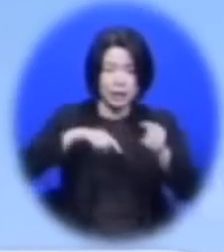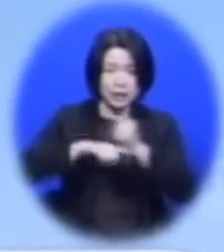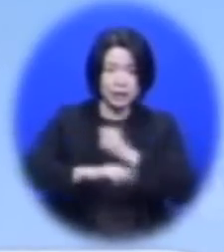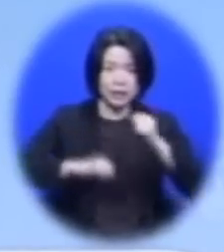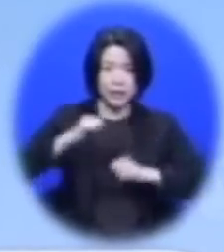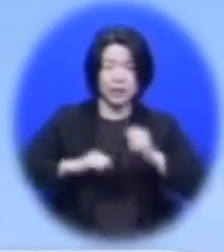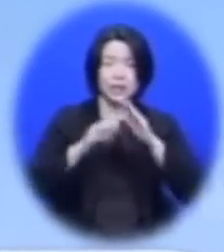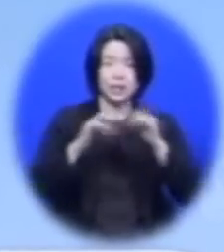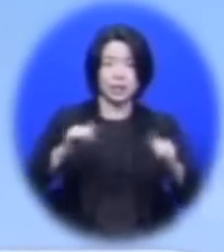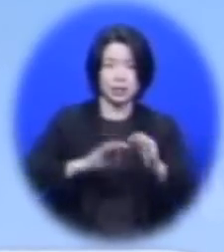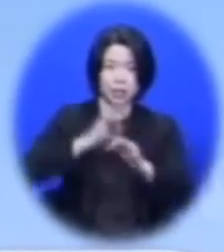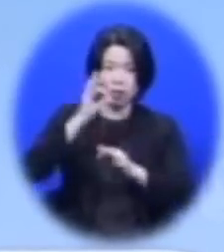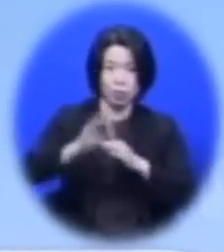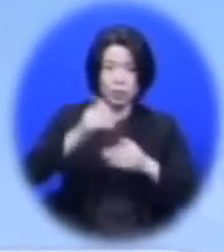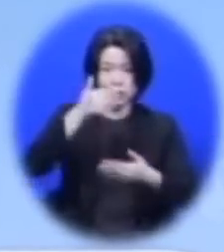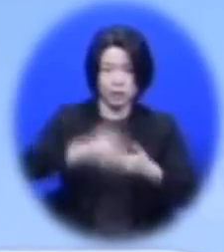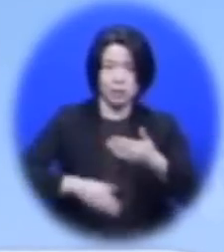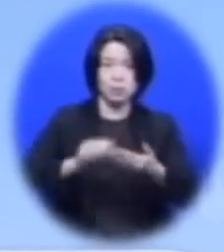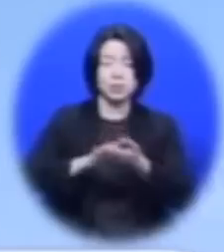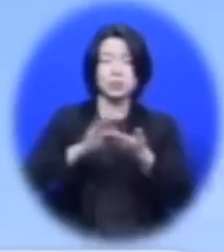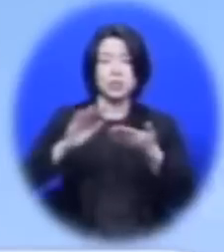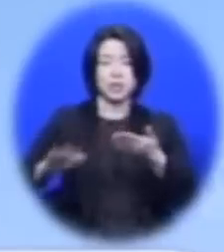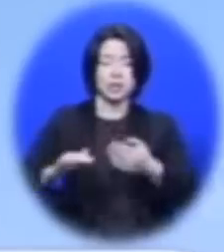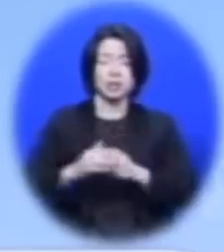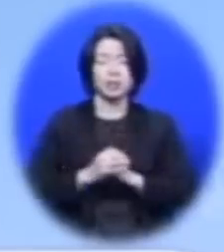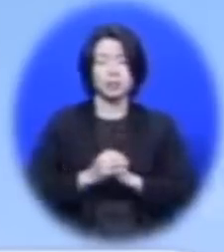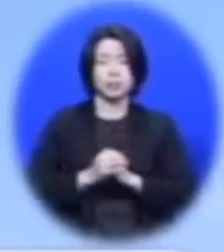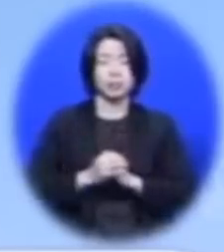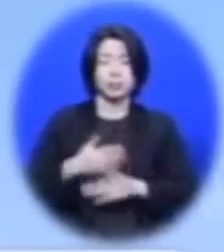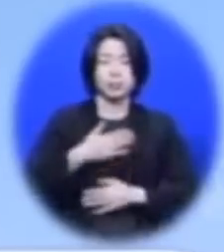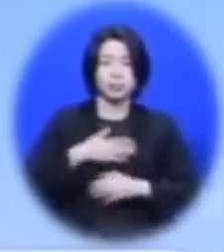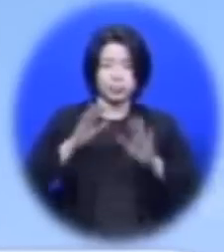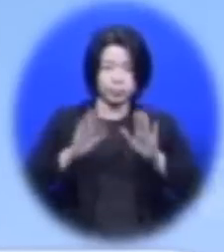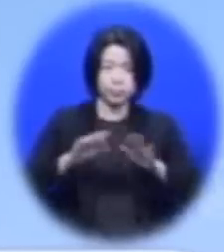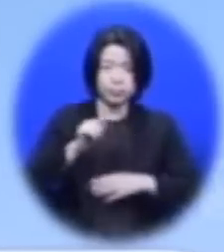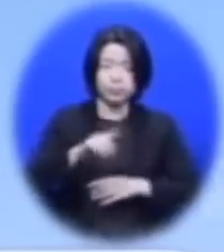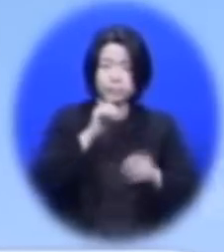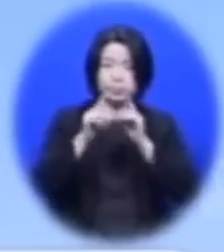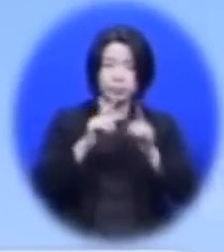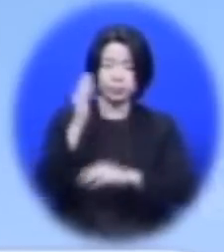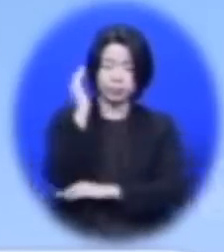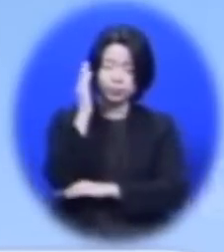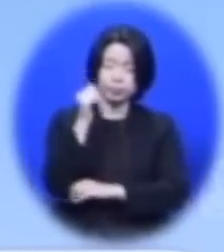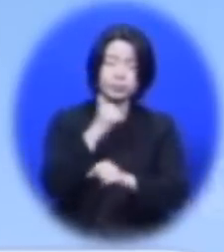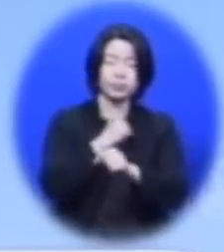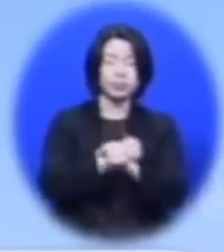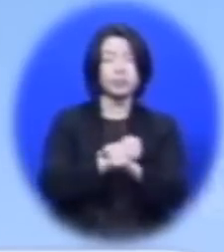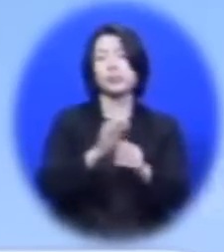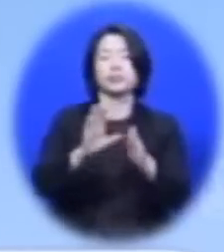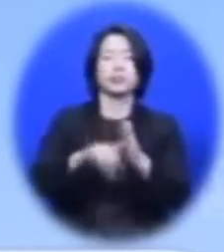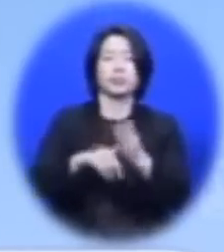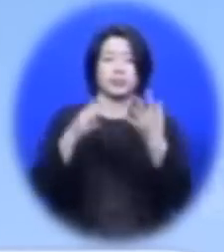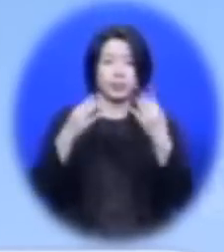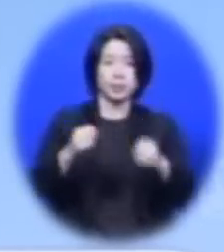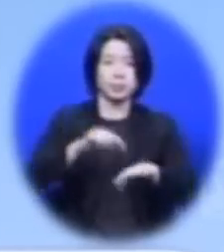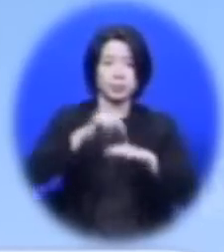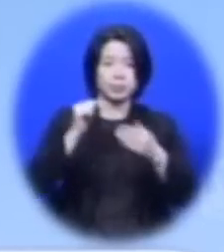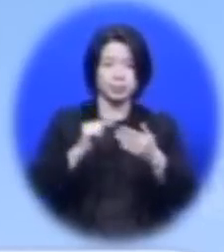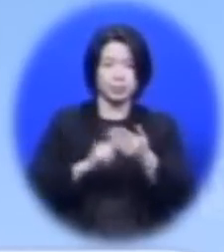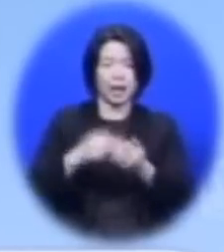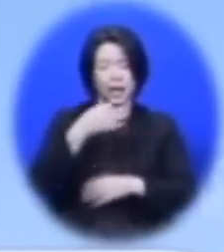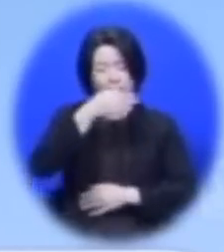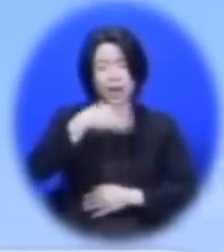사람은 영원히 남습니다. 제가 오늘 이 말씀을 설교하려고 하면서 많이 마음이